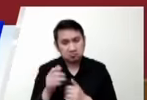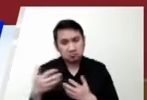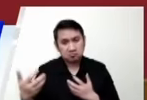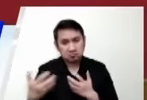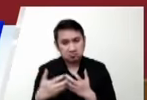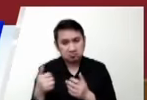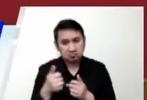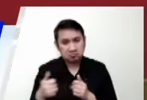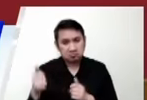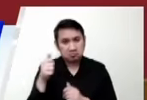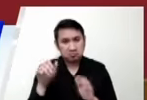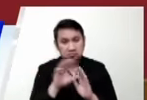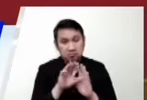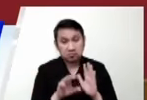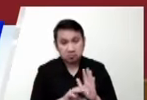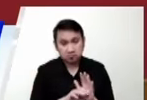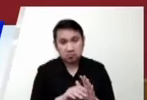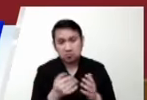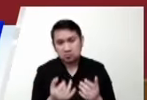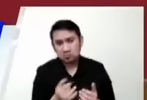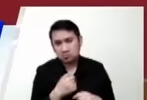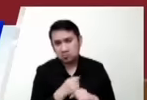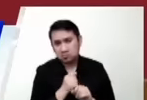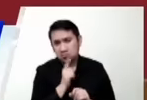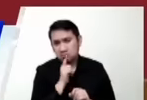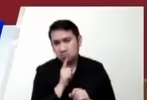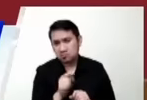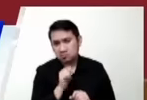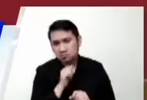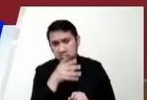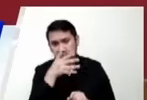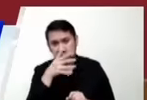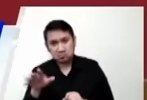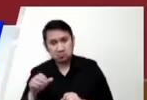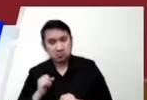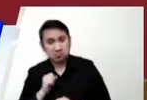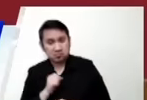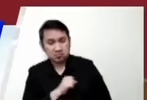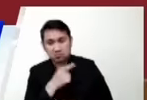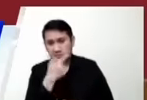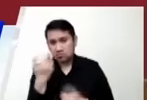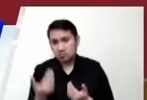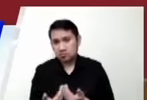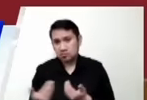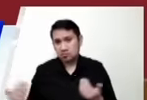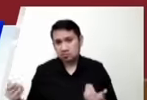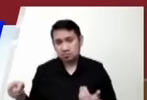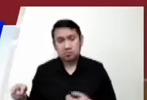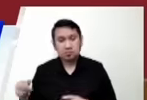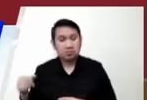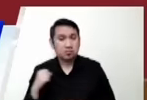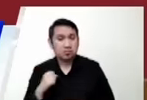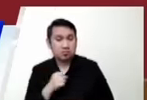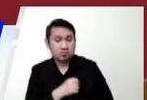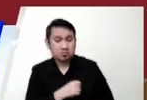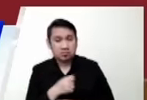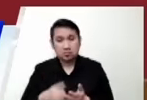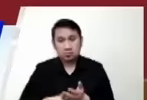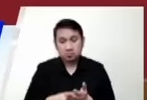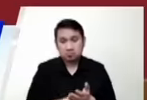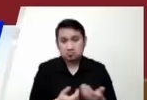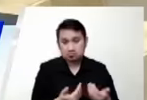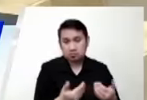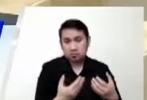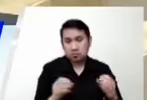ang liderato ng Kamara na hindi mababaliwala ang Senado dahil hiwalay na boboto ang Senado at Kamara sa tsa-tsa. Sa susunod na